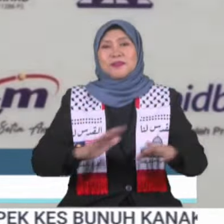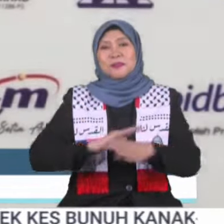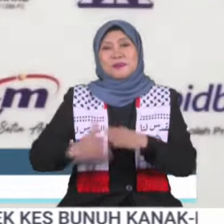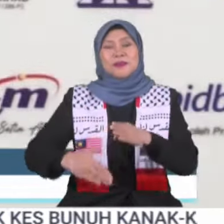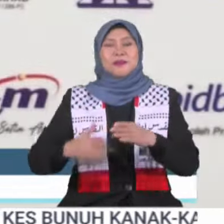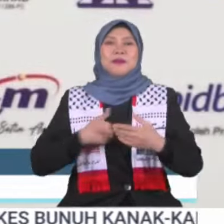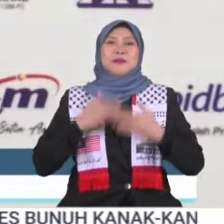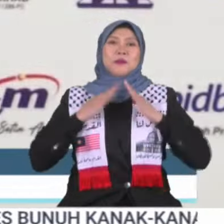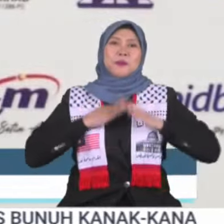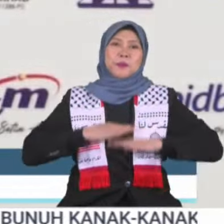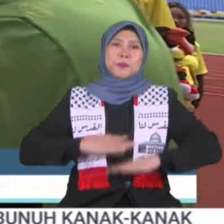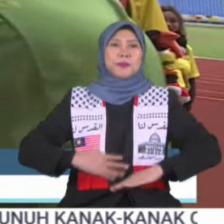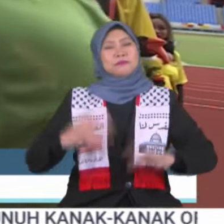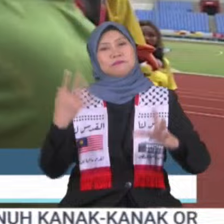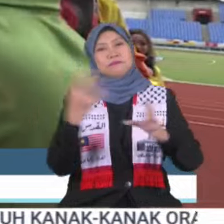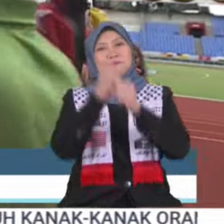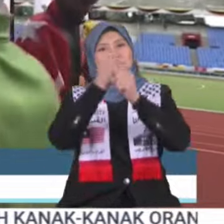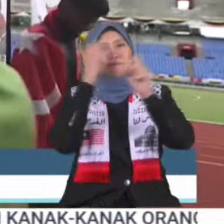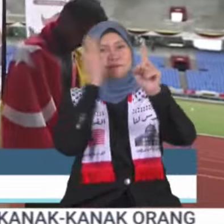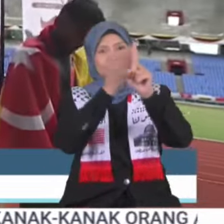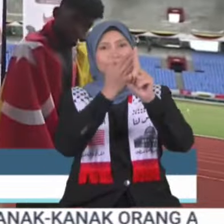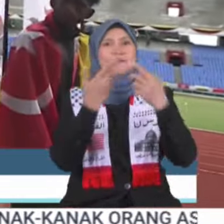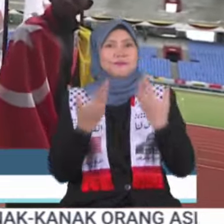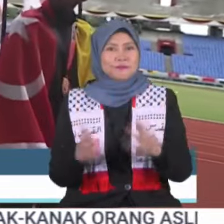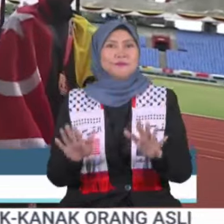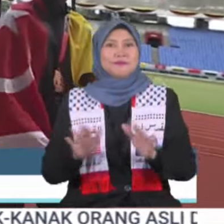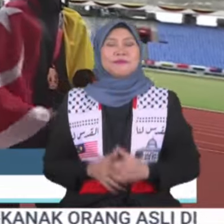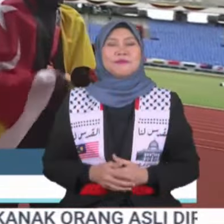dah capai yang apa nak capai.